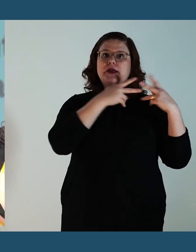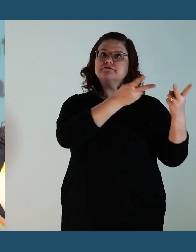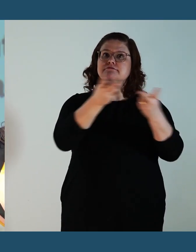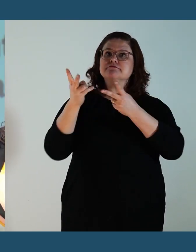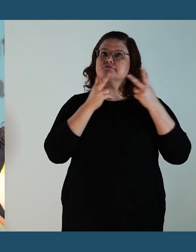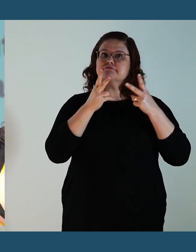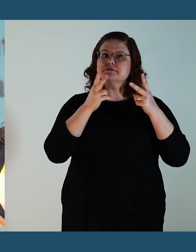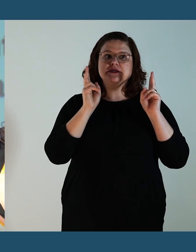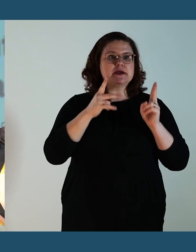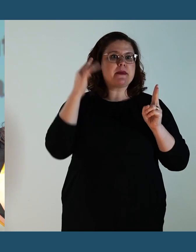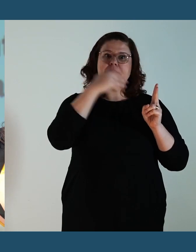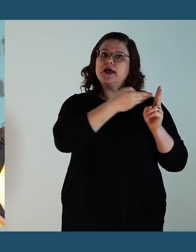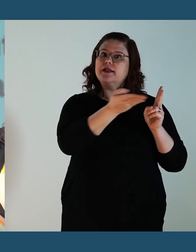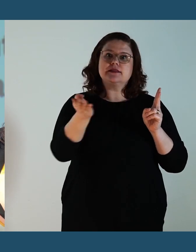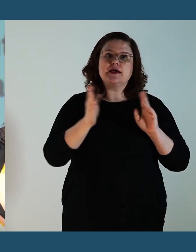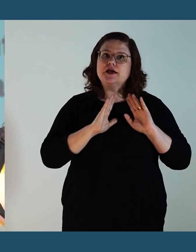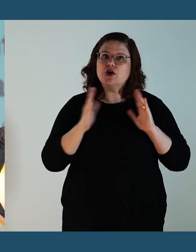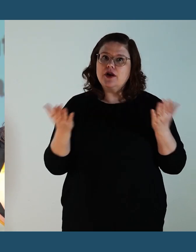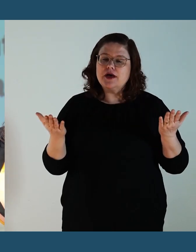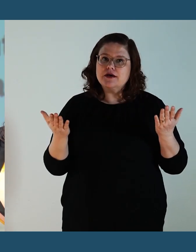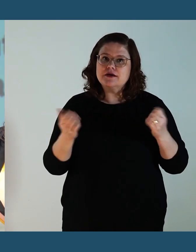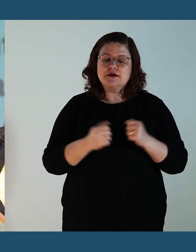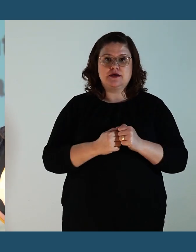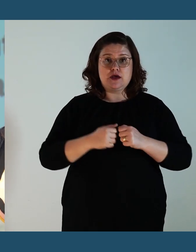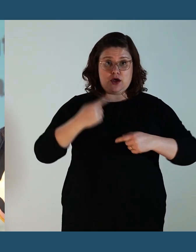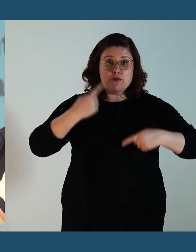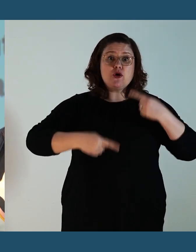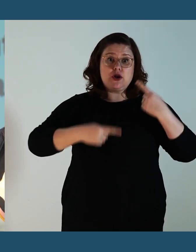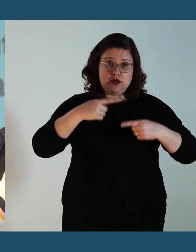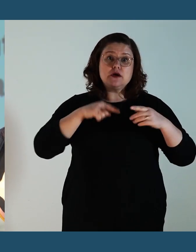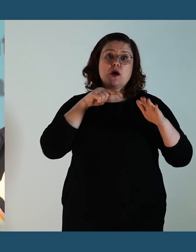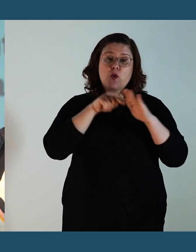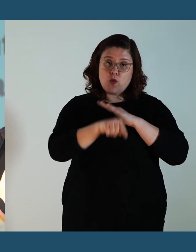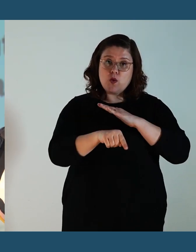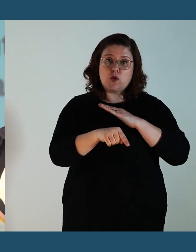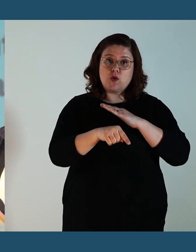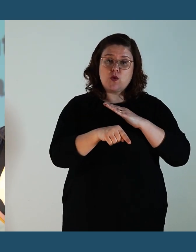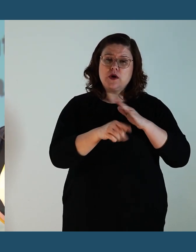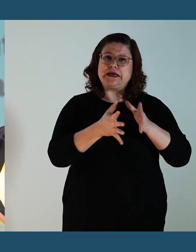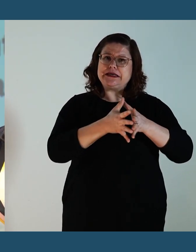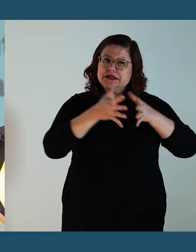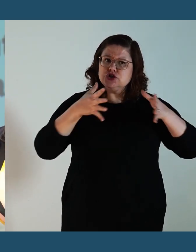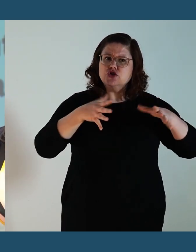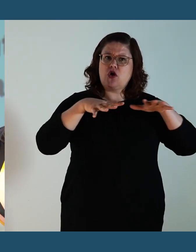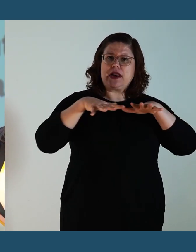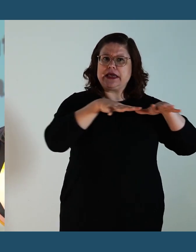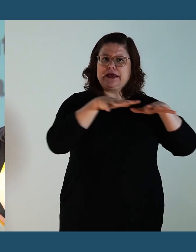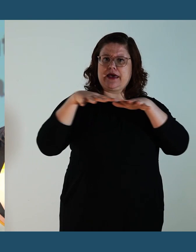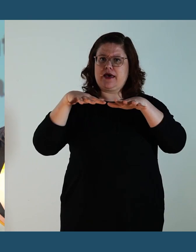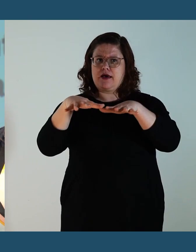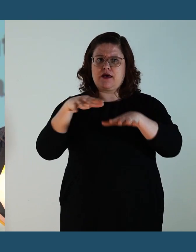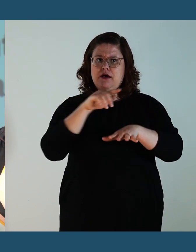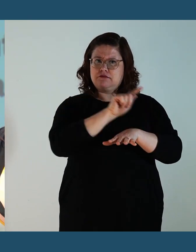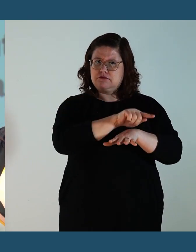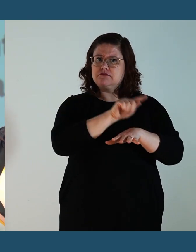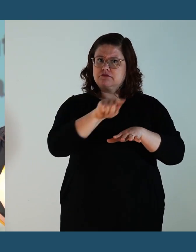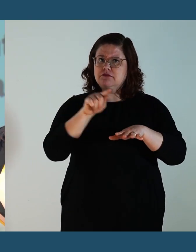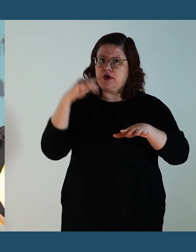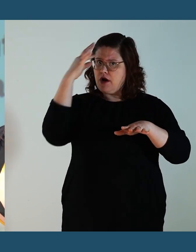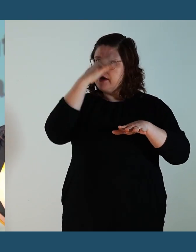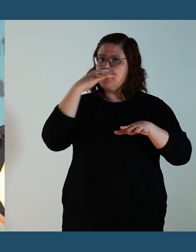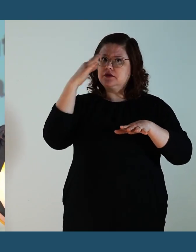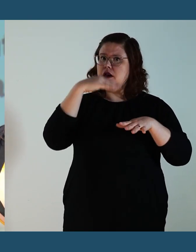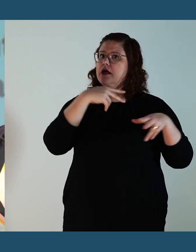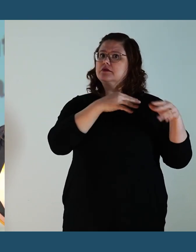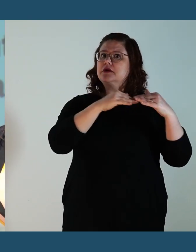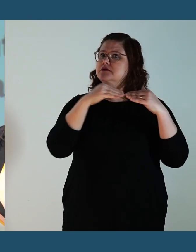yhdenvertaisia. Meillä ei ole politiikassa. Meillä on isoja niin kuin poliittisia liikkeitä ja ihmisiä,